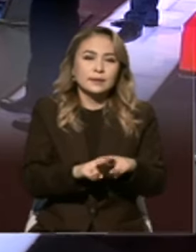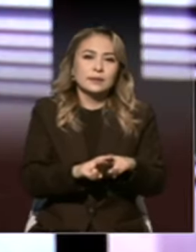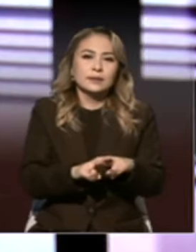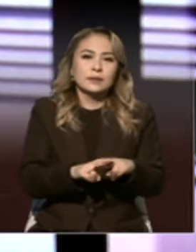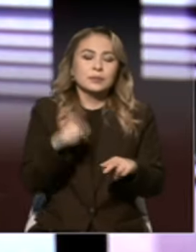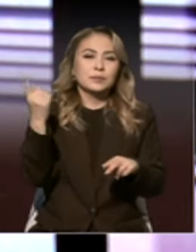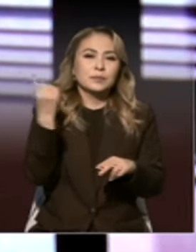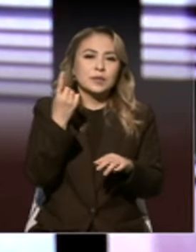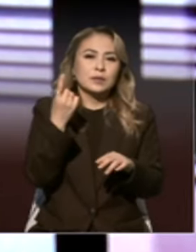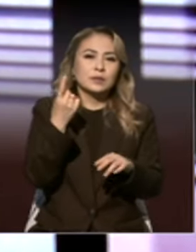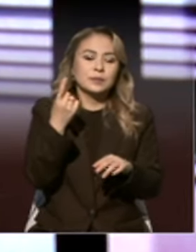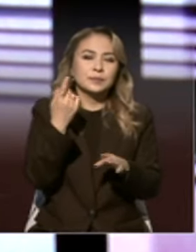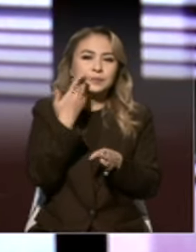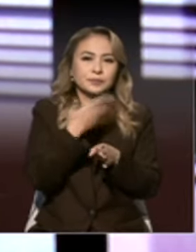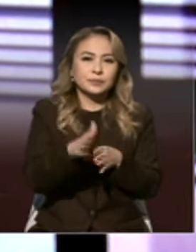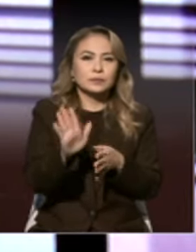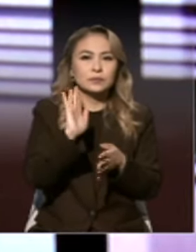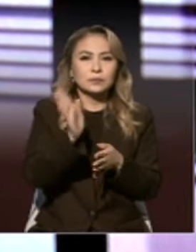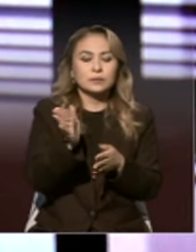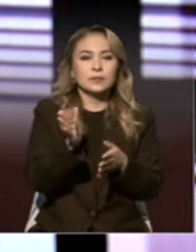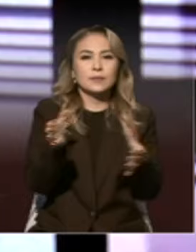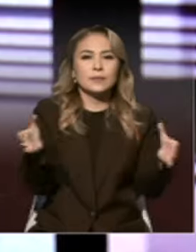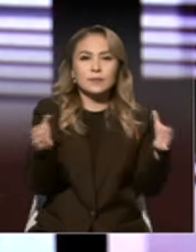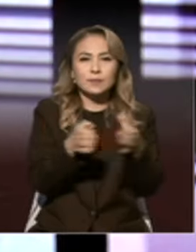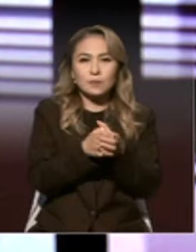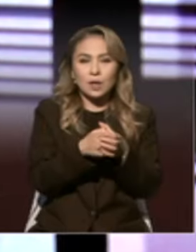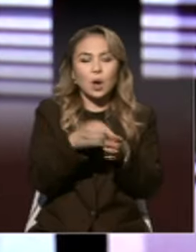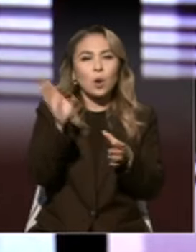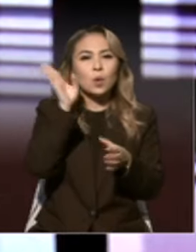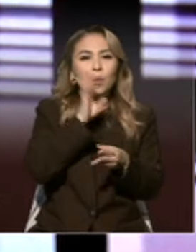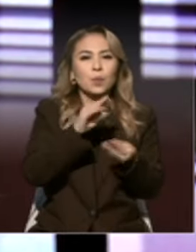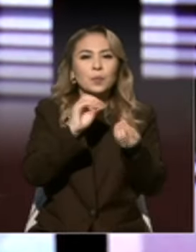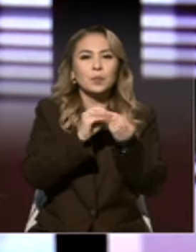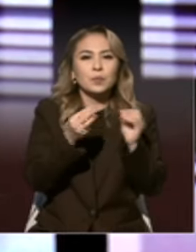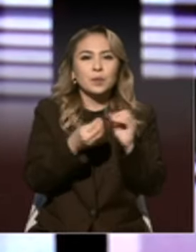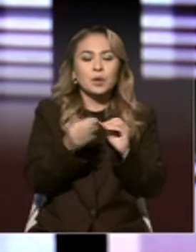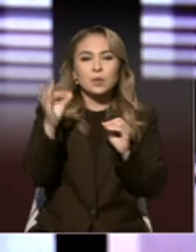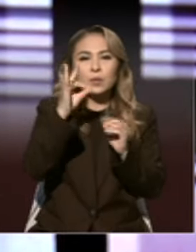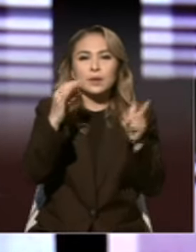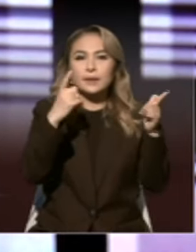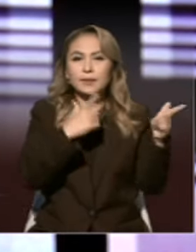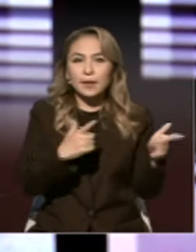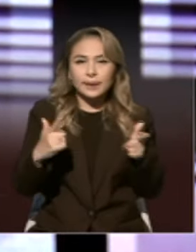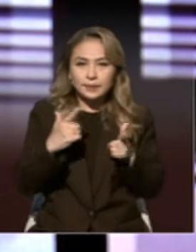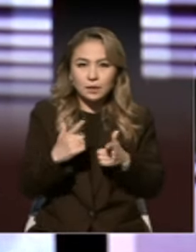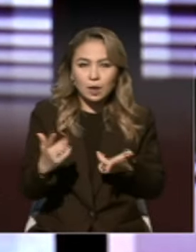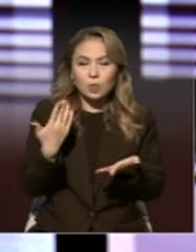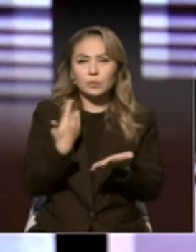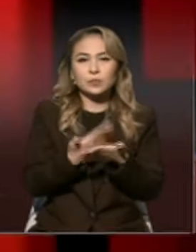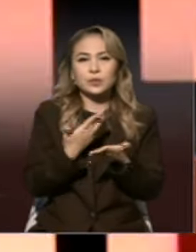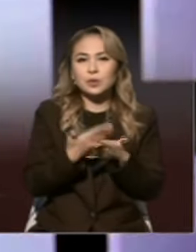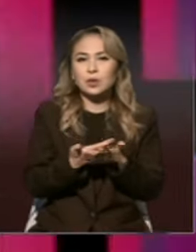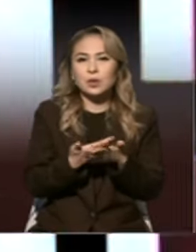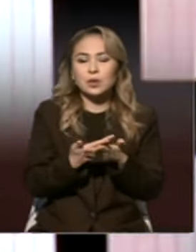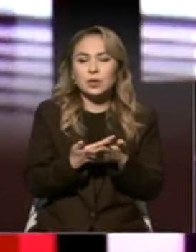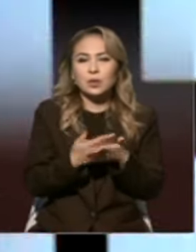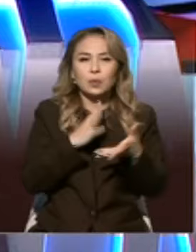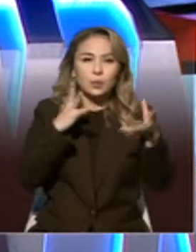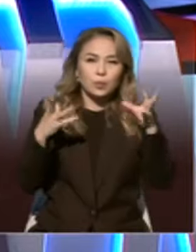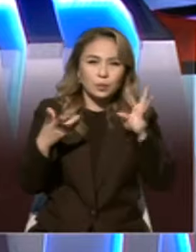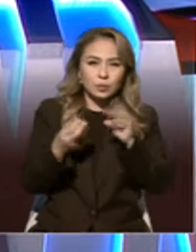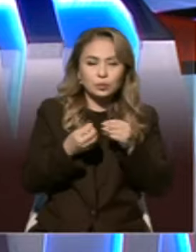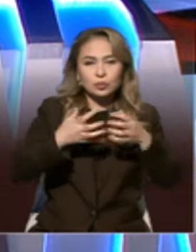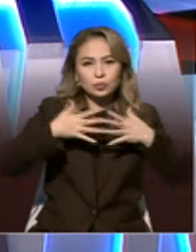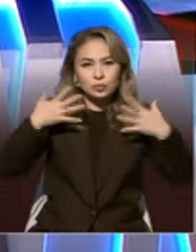Ендігі кезеңде жаңағы әріптестерім айтып кеткен су шаруашылығы мамандарын дайындау, жаңағы одақтық көлемінде кезінде